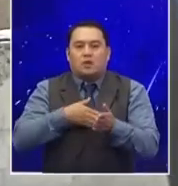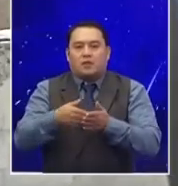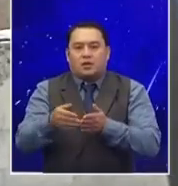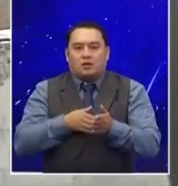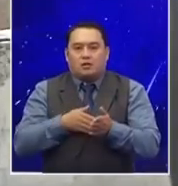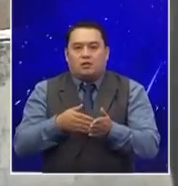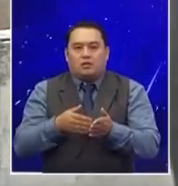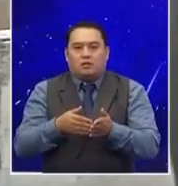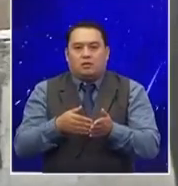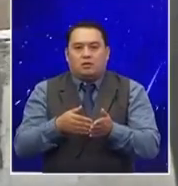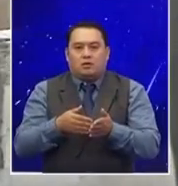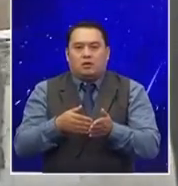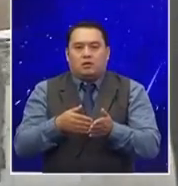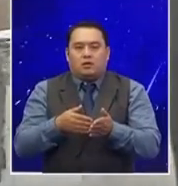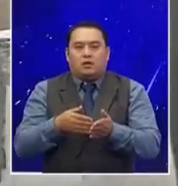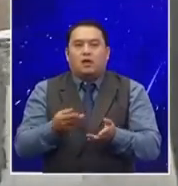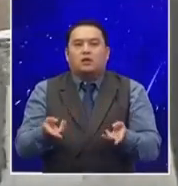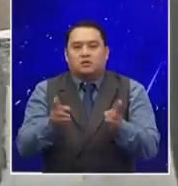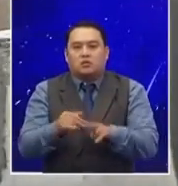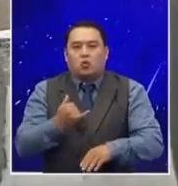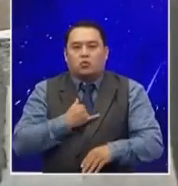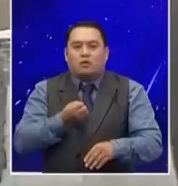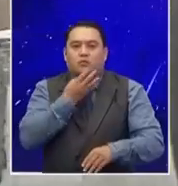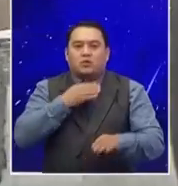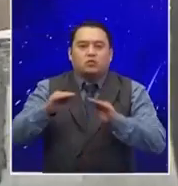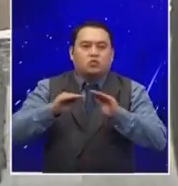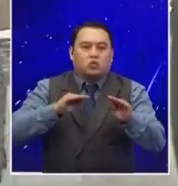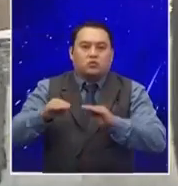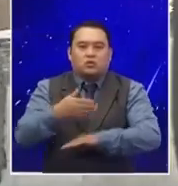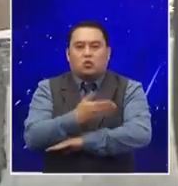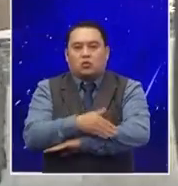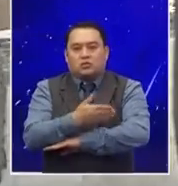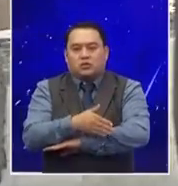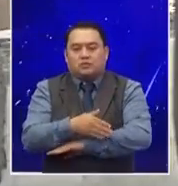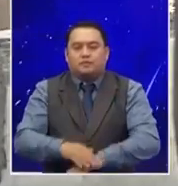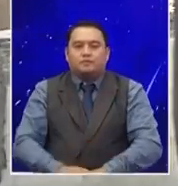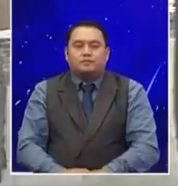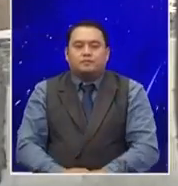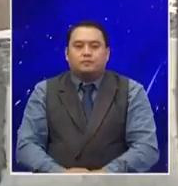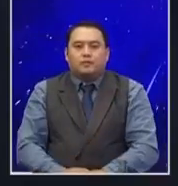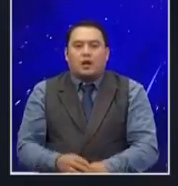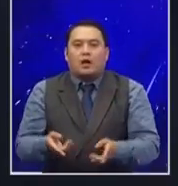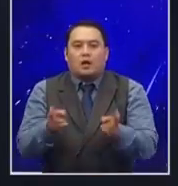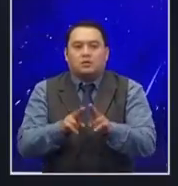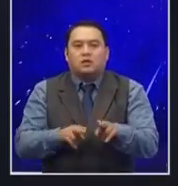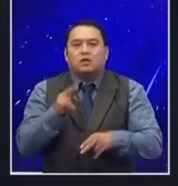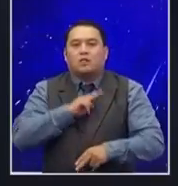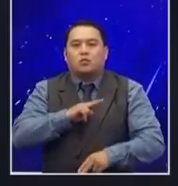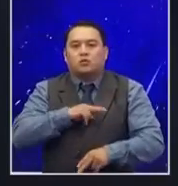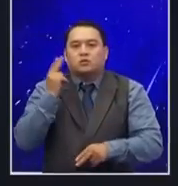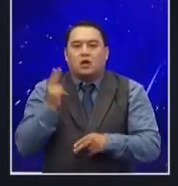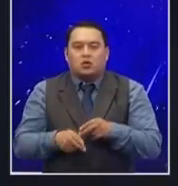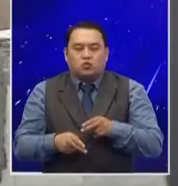покраска и осталось у нас благоустройство закончить. Остальные все работы закончены.